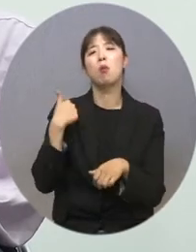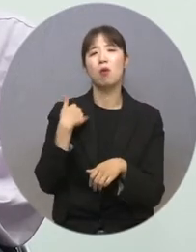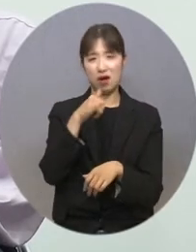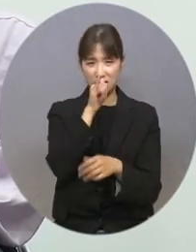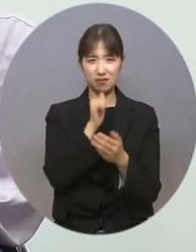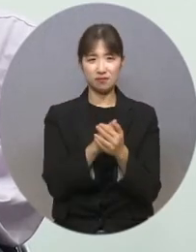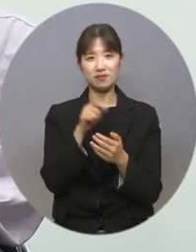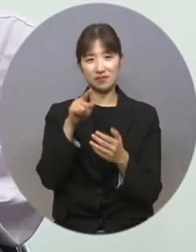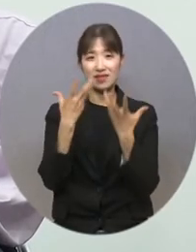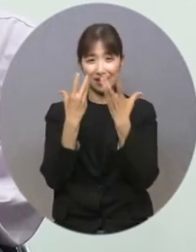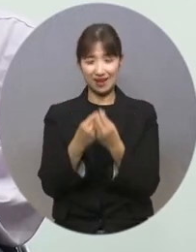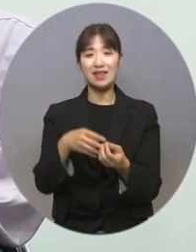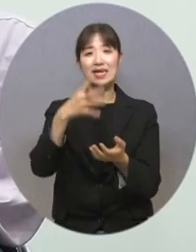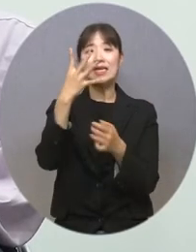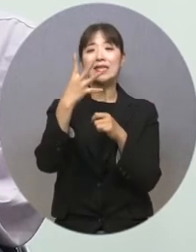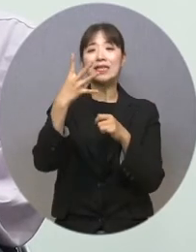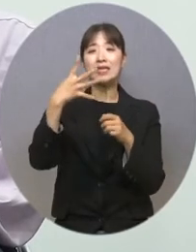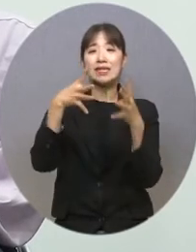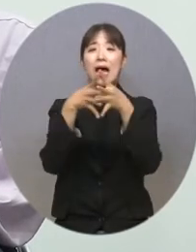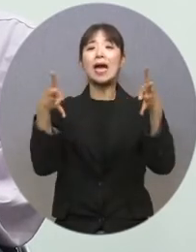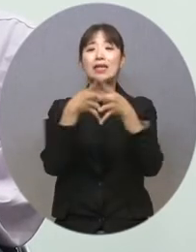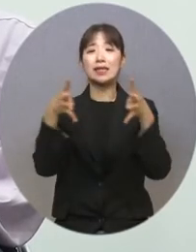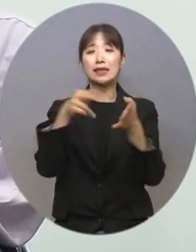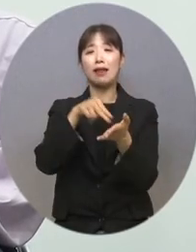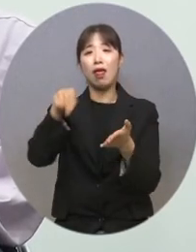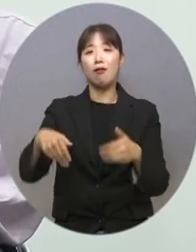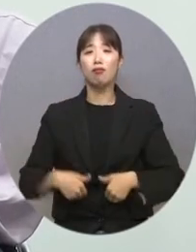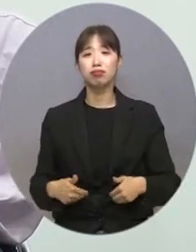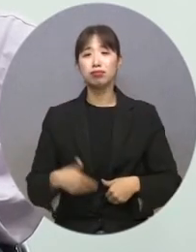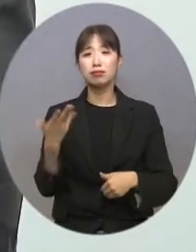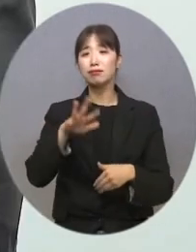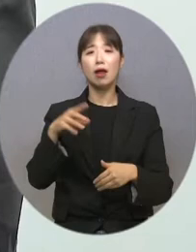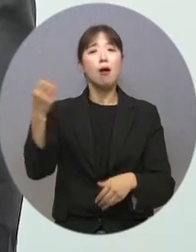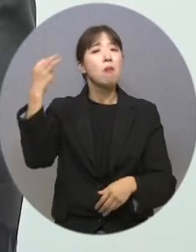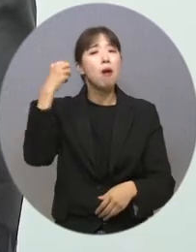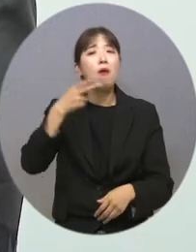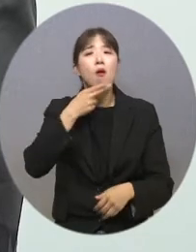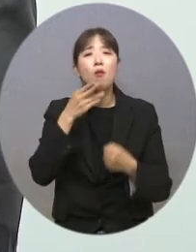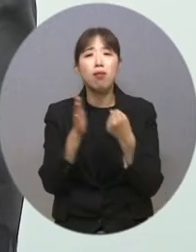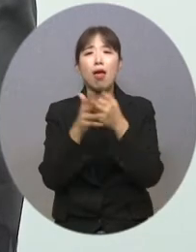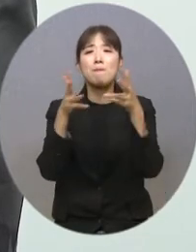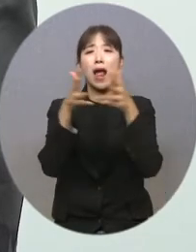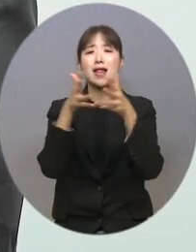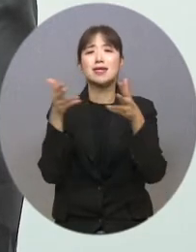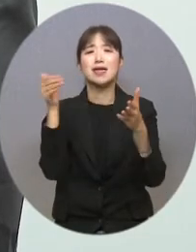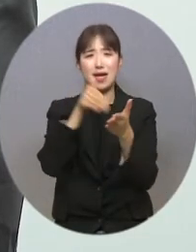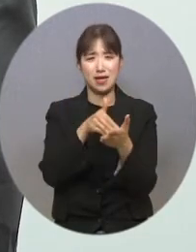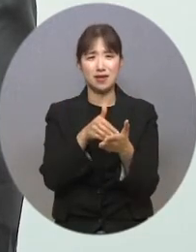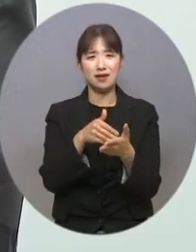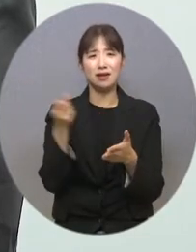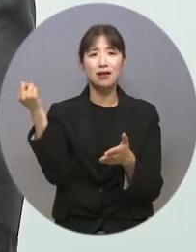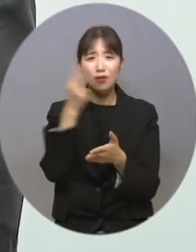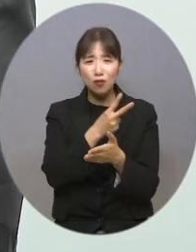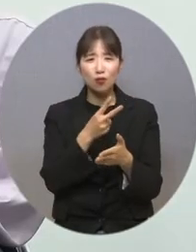얘길 들어 4층에 때려야 되는데 8층까지 가고 가장 캠퍼스에서 군데가 야외 라 그러다 계층이 아니거든요 그래서